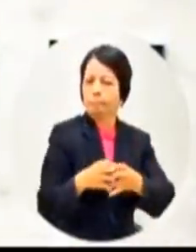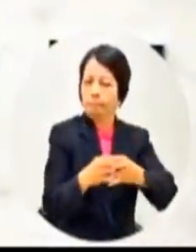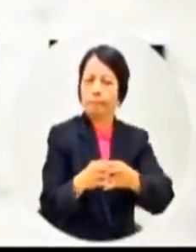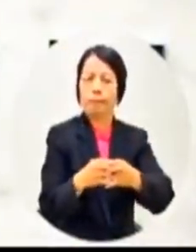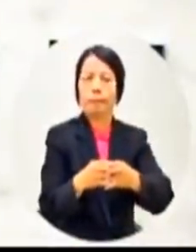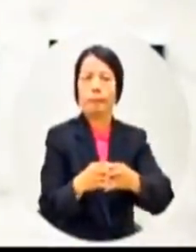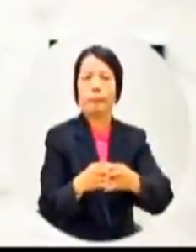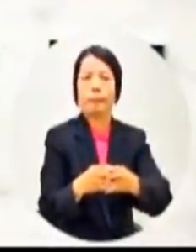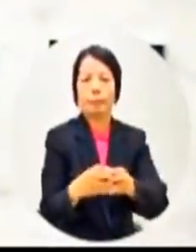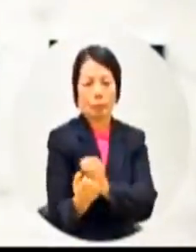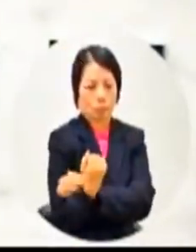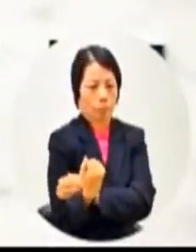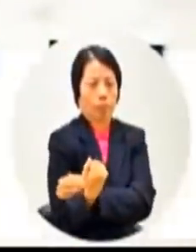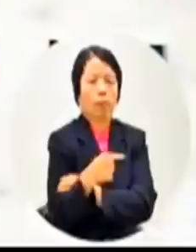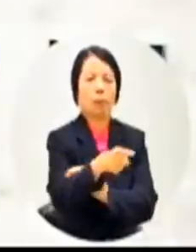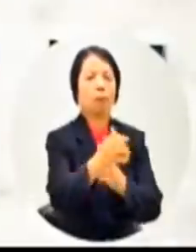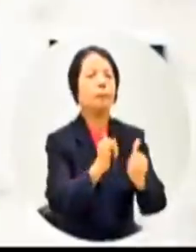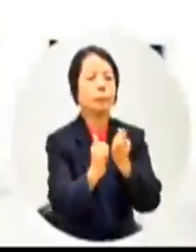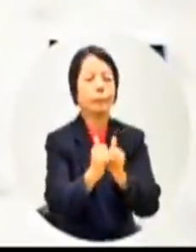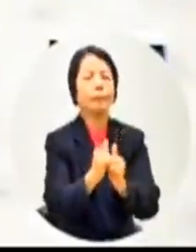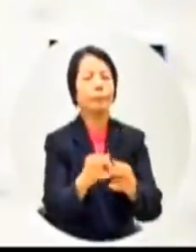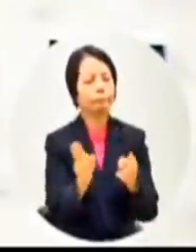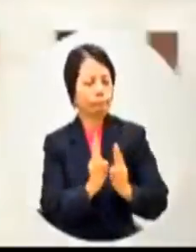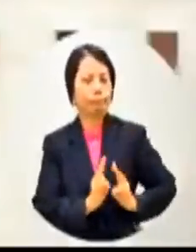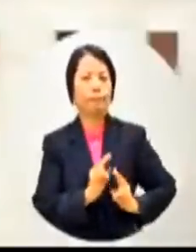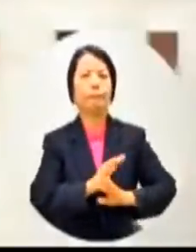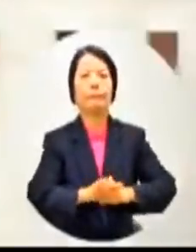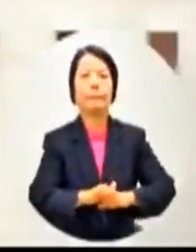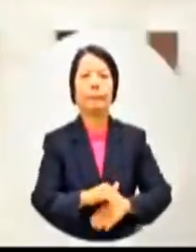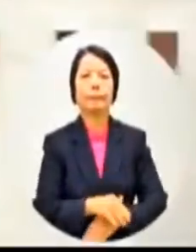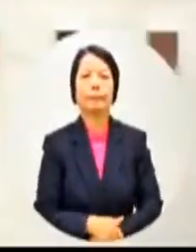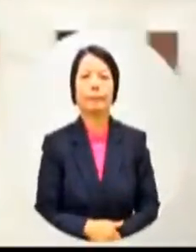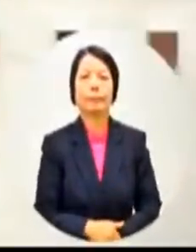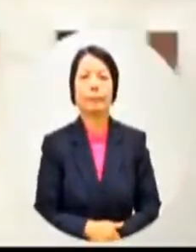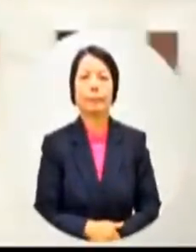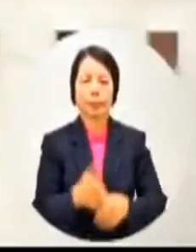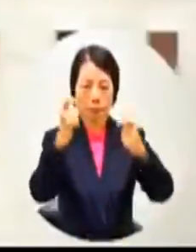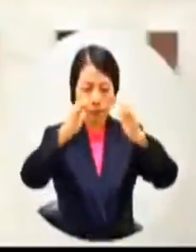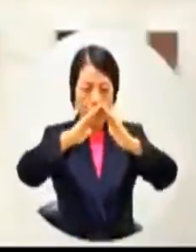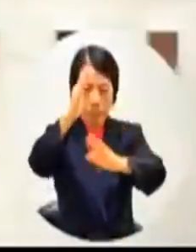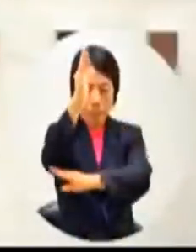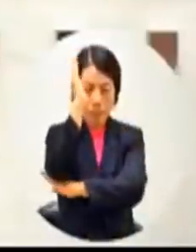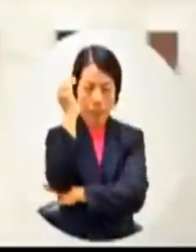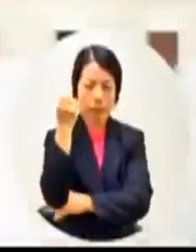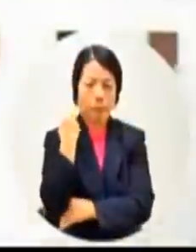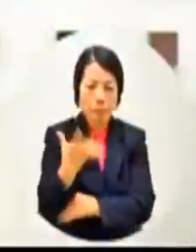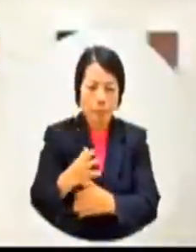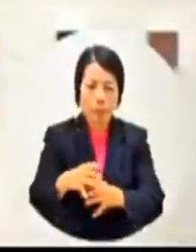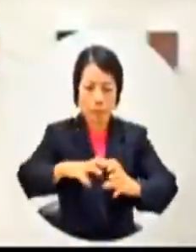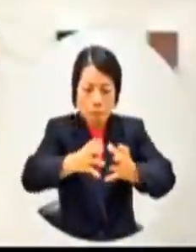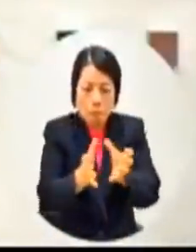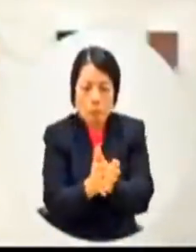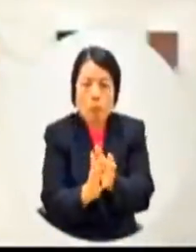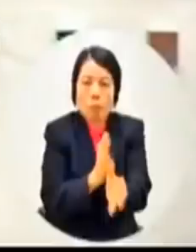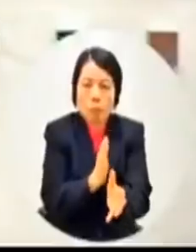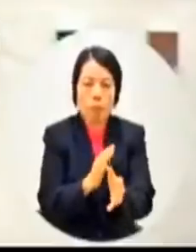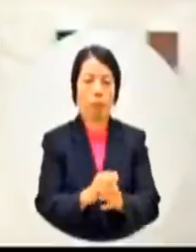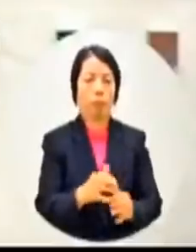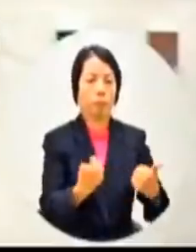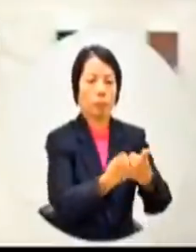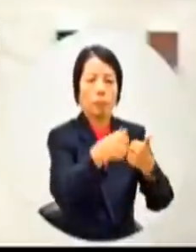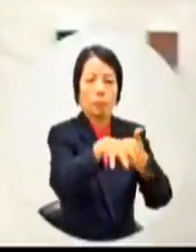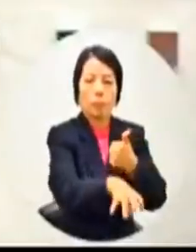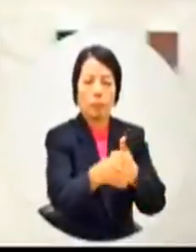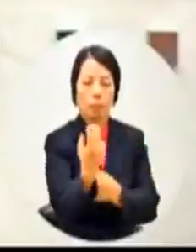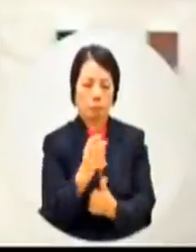那市政府新的团队在各位议会的监督之下，我们一定会抱得更谦卑的心，